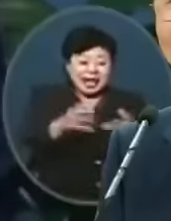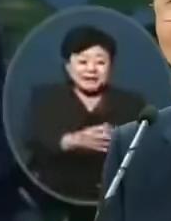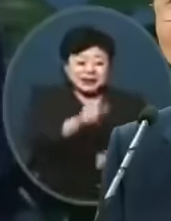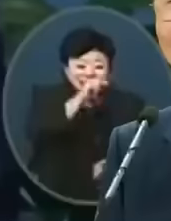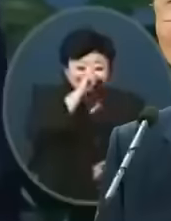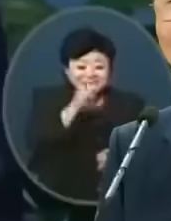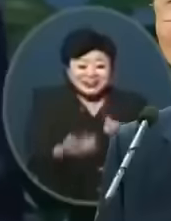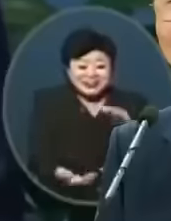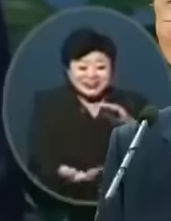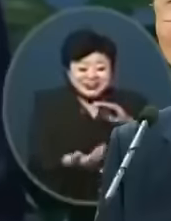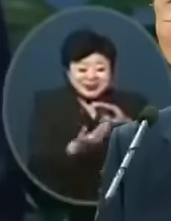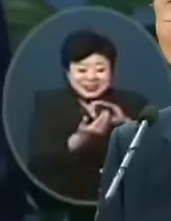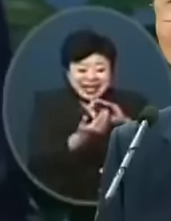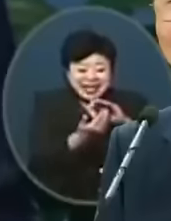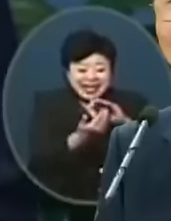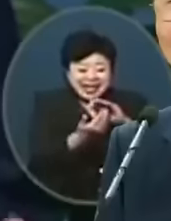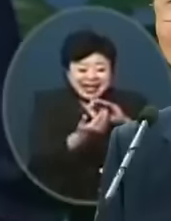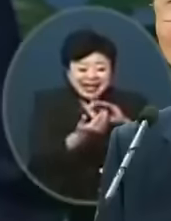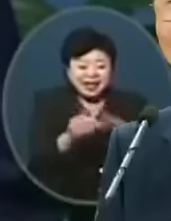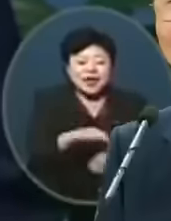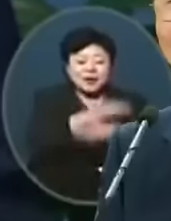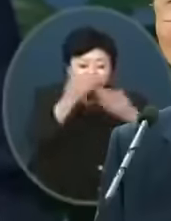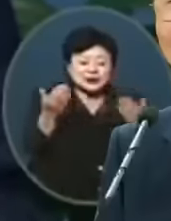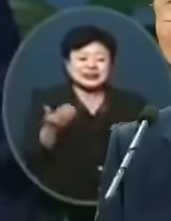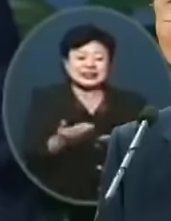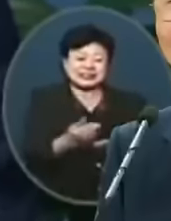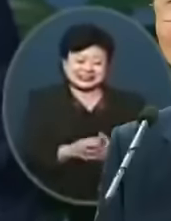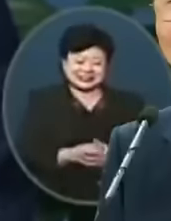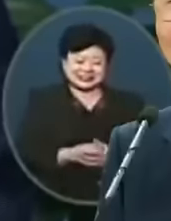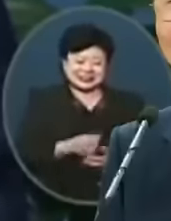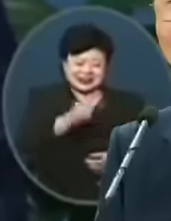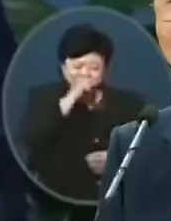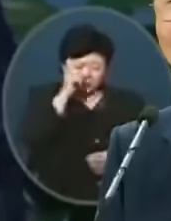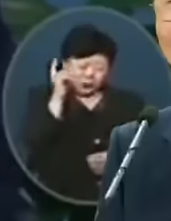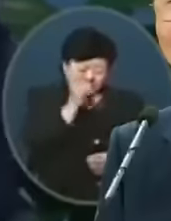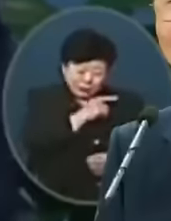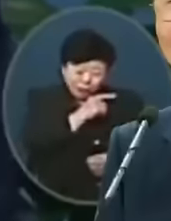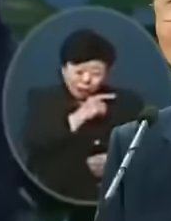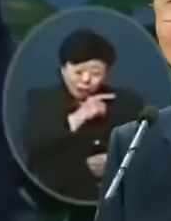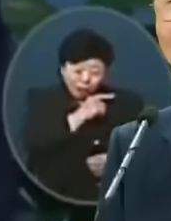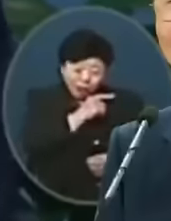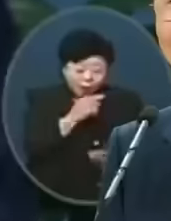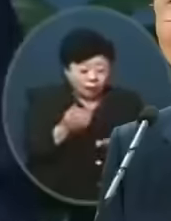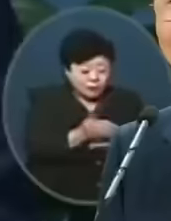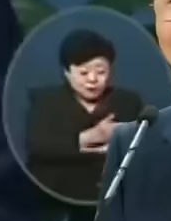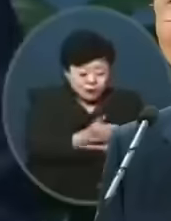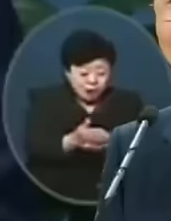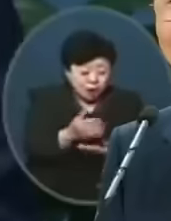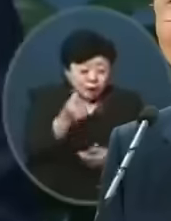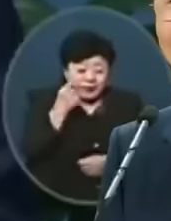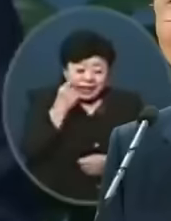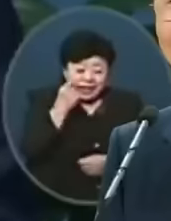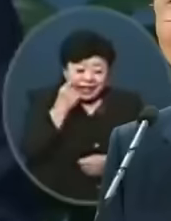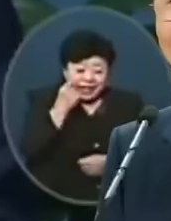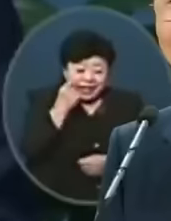선을 이룬다. 모든 일이니까 좋고 나쁜 것을 분별할 수 없습니다.